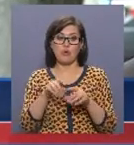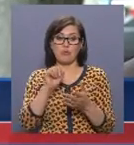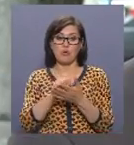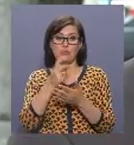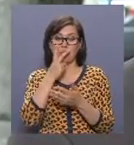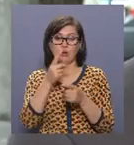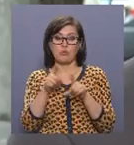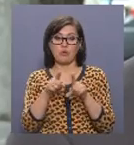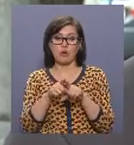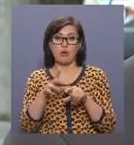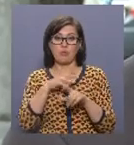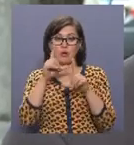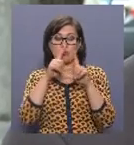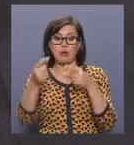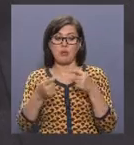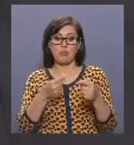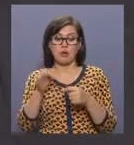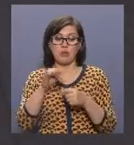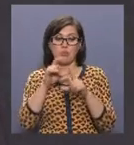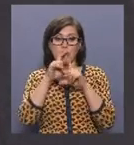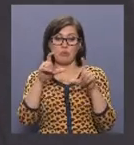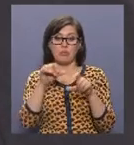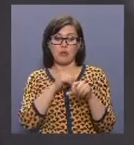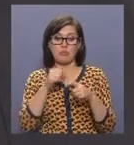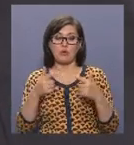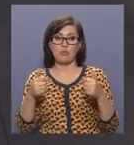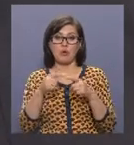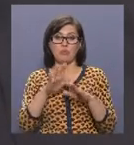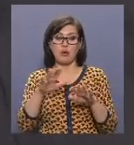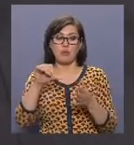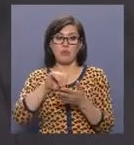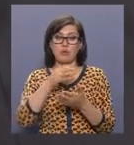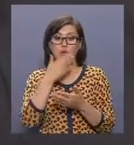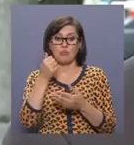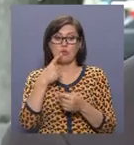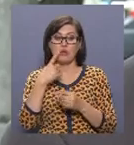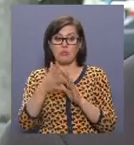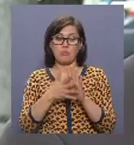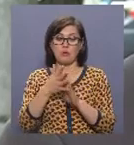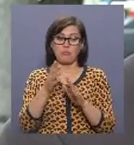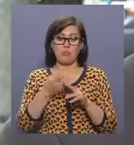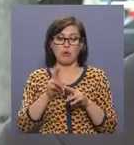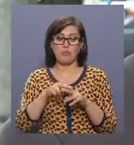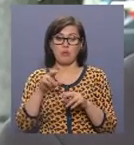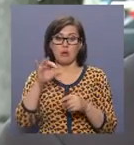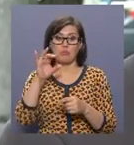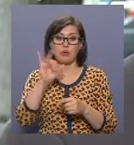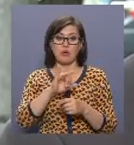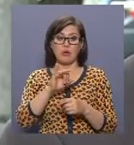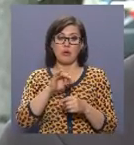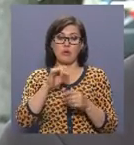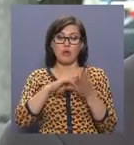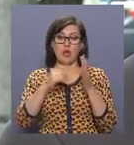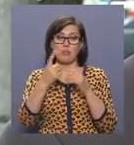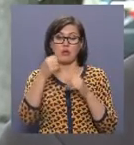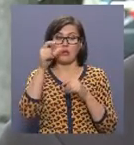көрсетілген сол мекеменің басшысы, сол мекеменің өзін құрмаған және қатысы жоқ екенін баяндайды. Сол мекемеге қатысты 1991